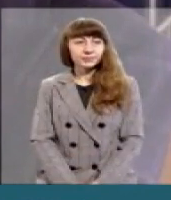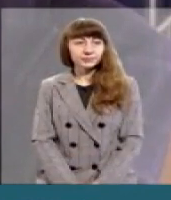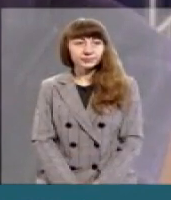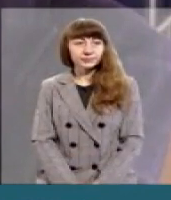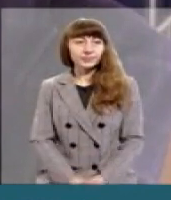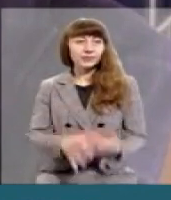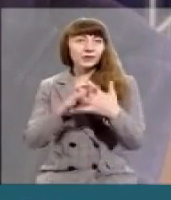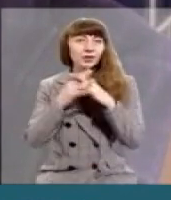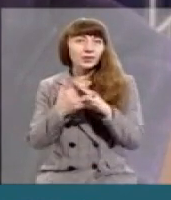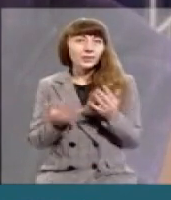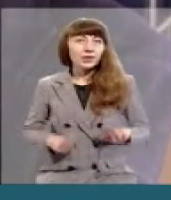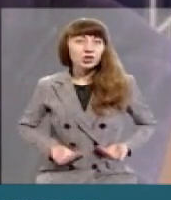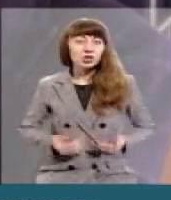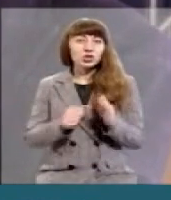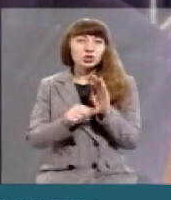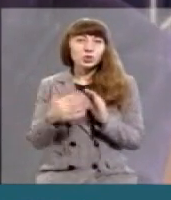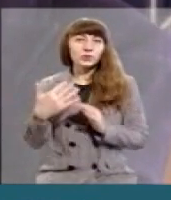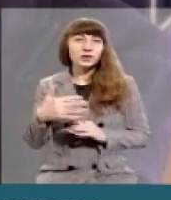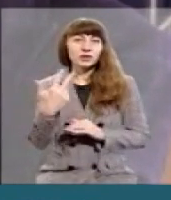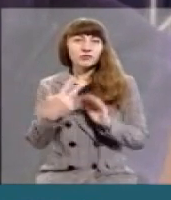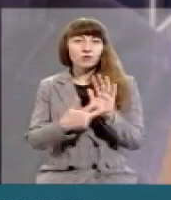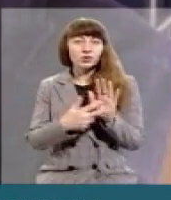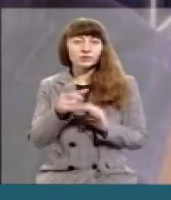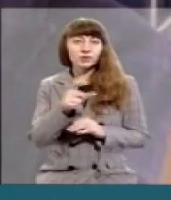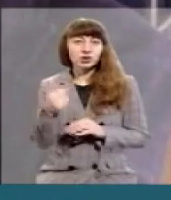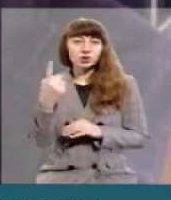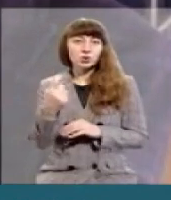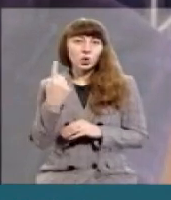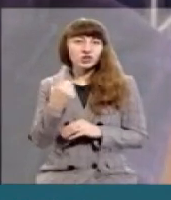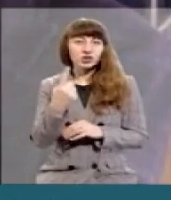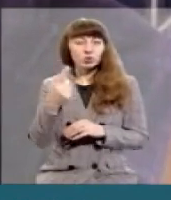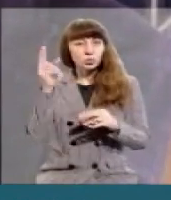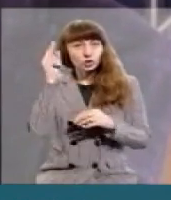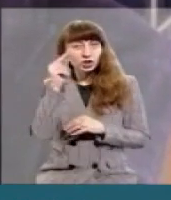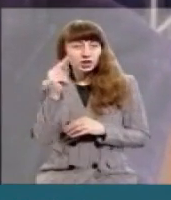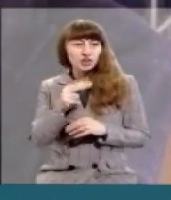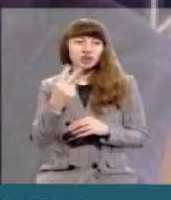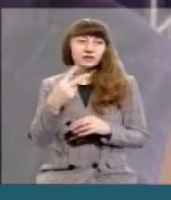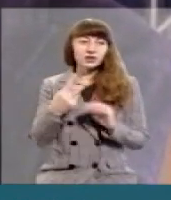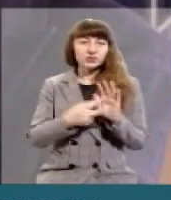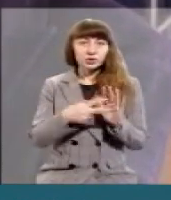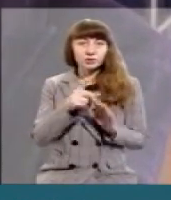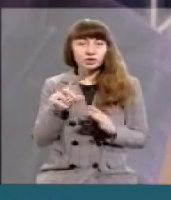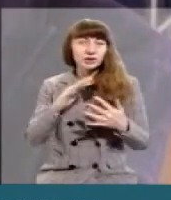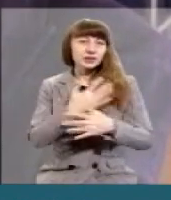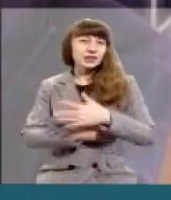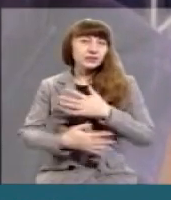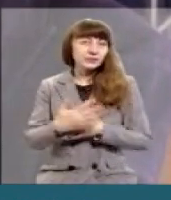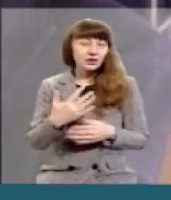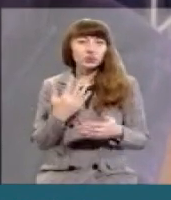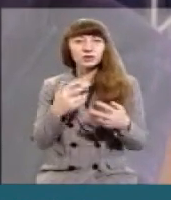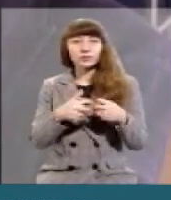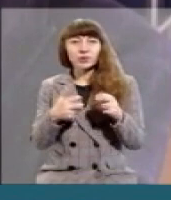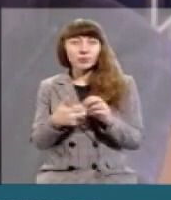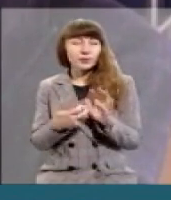В нашем селе проживает 658 человек, есть 101 ученик, есть 28 человек с инвалидностью. У нас есть проблема